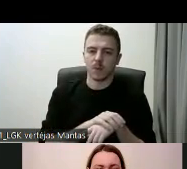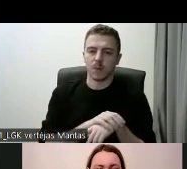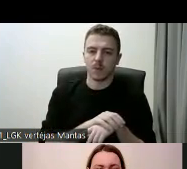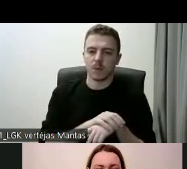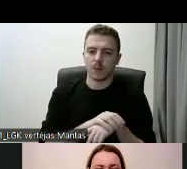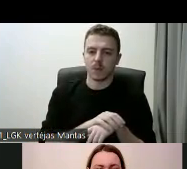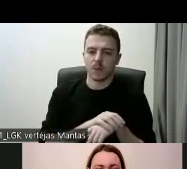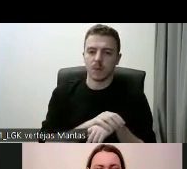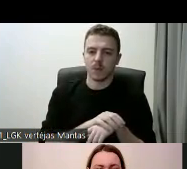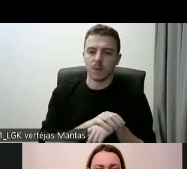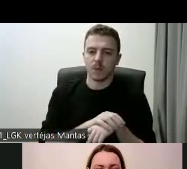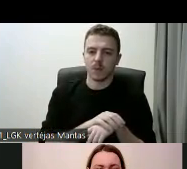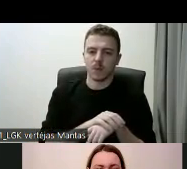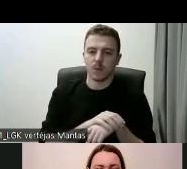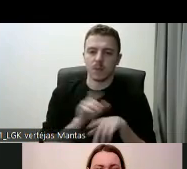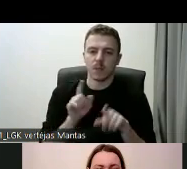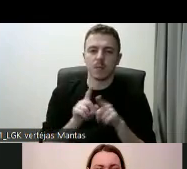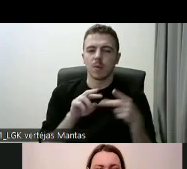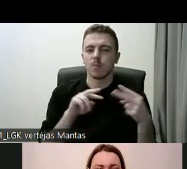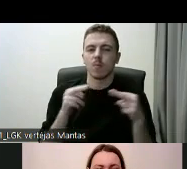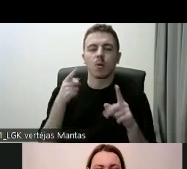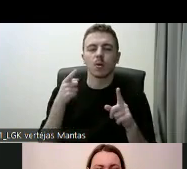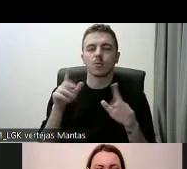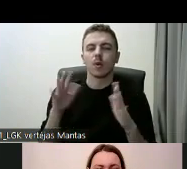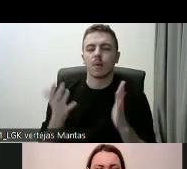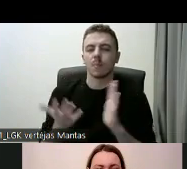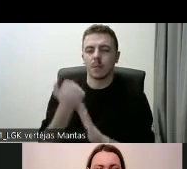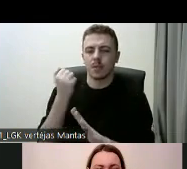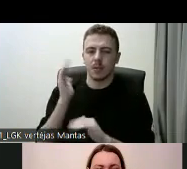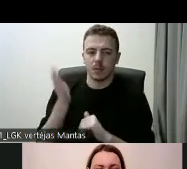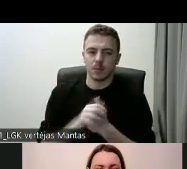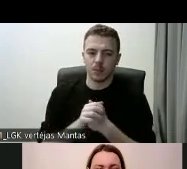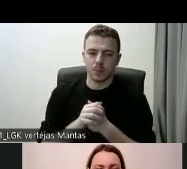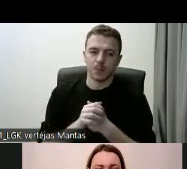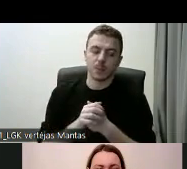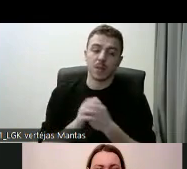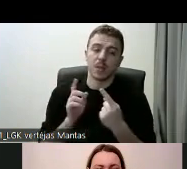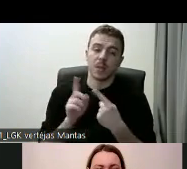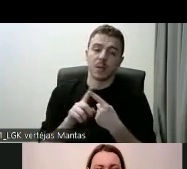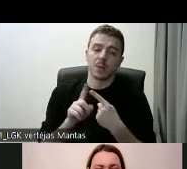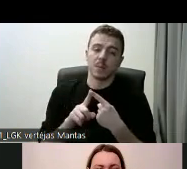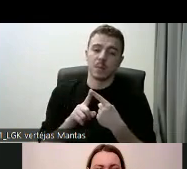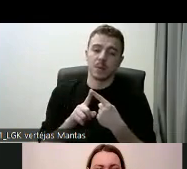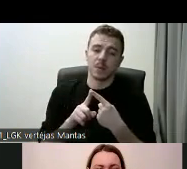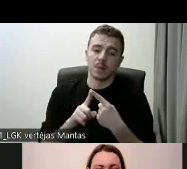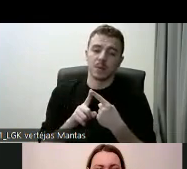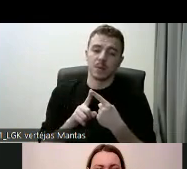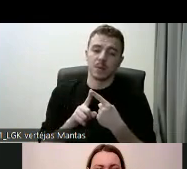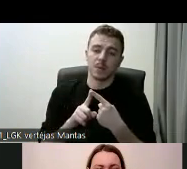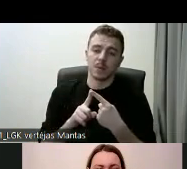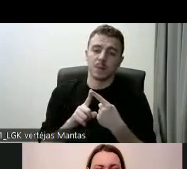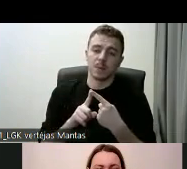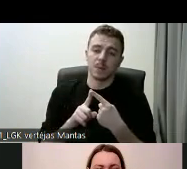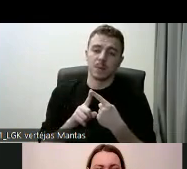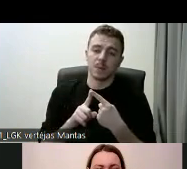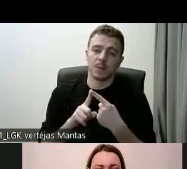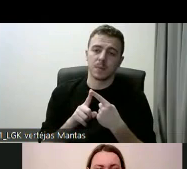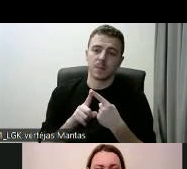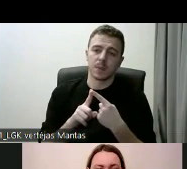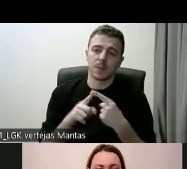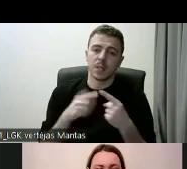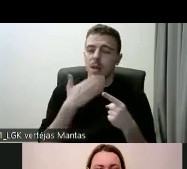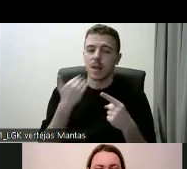kaip jūs sieksite savo pokyčių mokyklose. Tai pirma. Nėra nustatytas